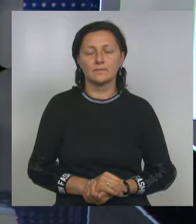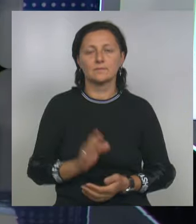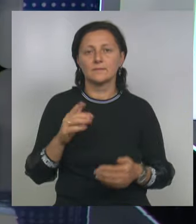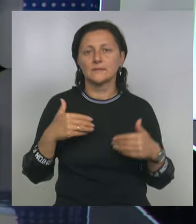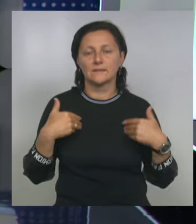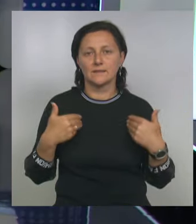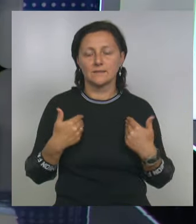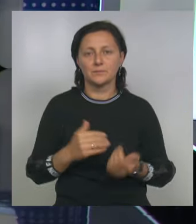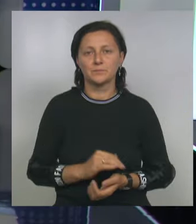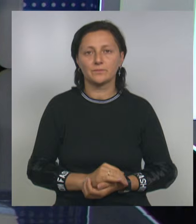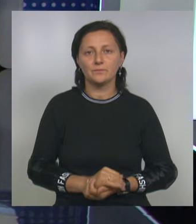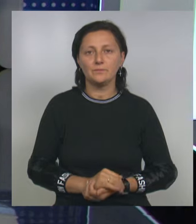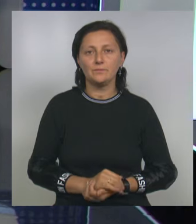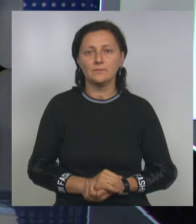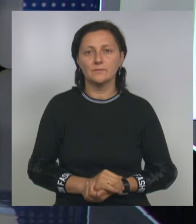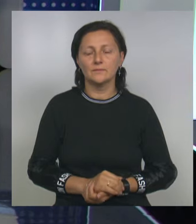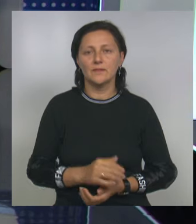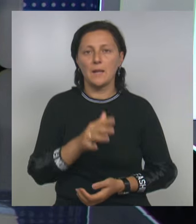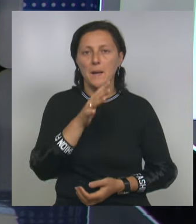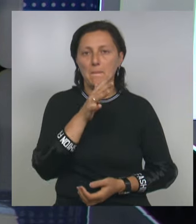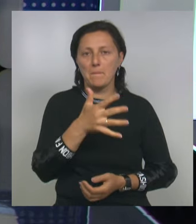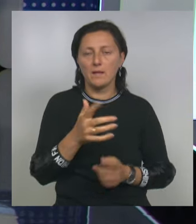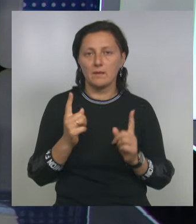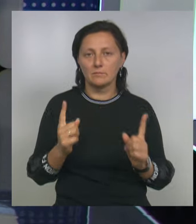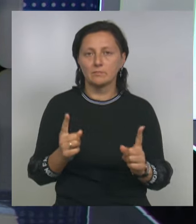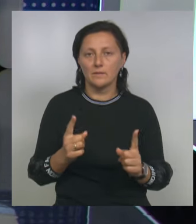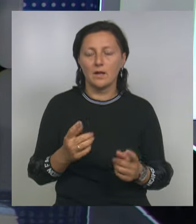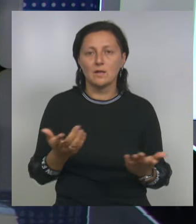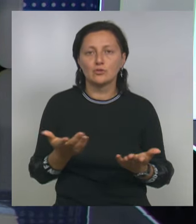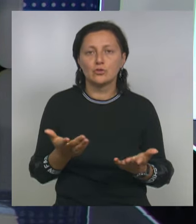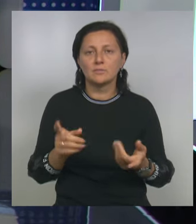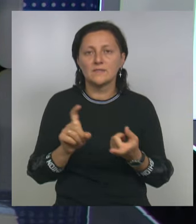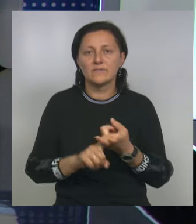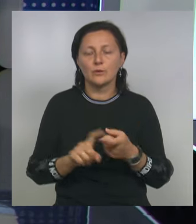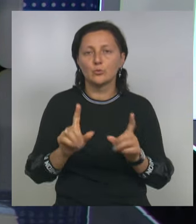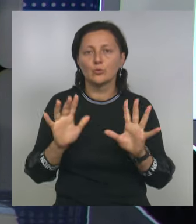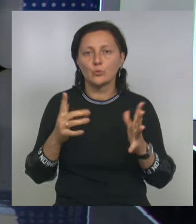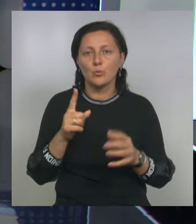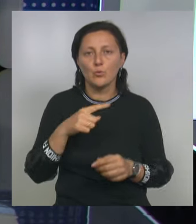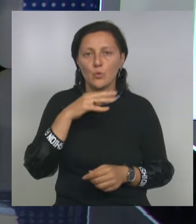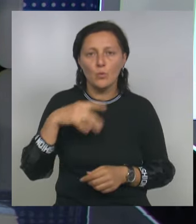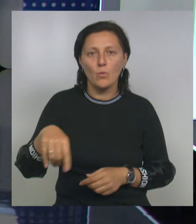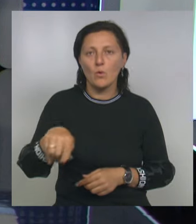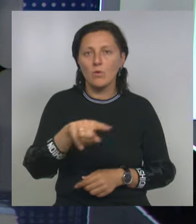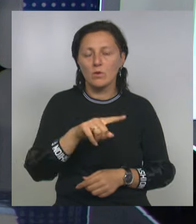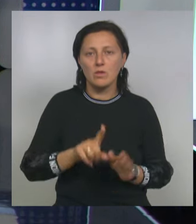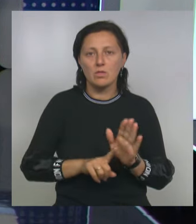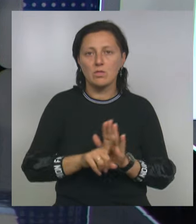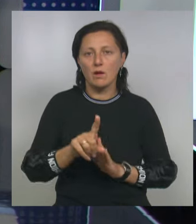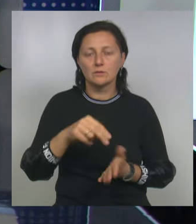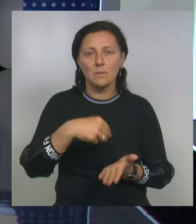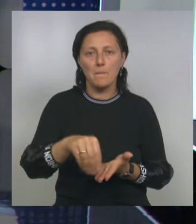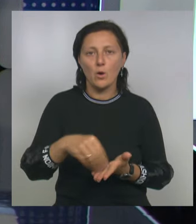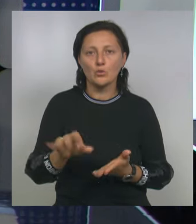Алексей, здравствуй. Привет, Наташа. А 5-летний максимум, с чем это связано? И вообще, что случилось, что россияне стали усиленно